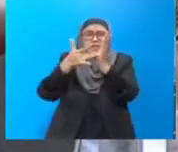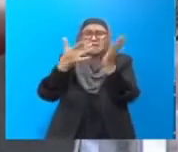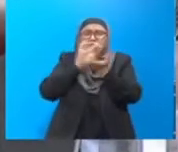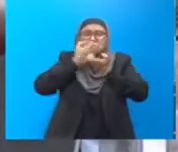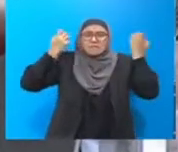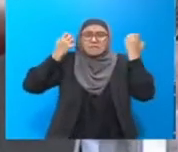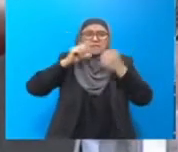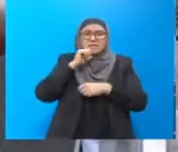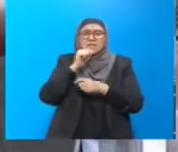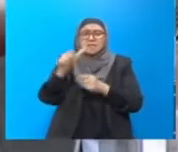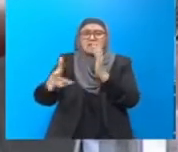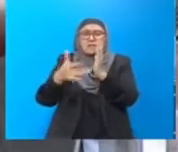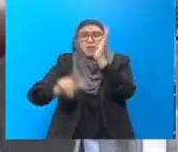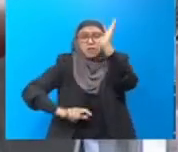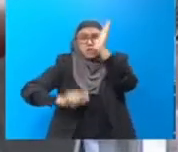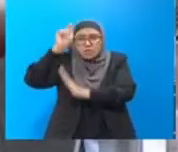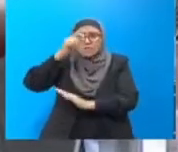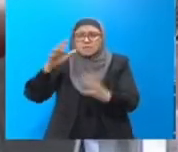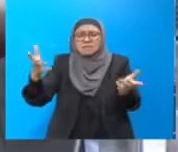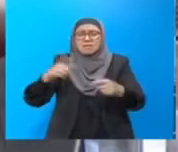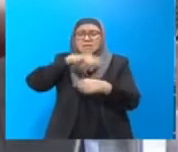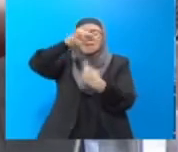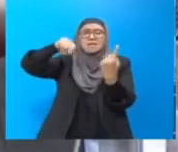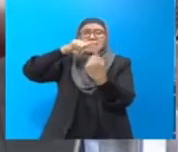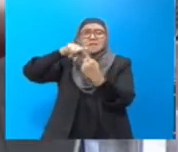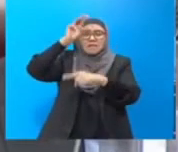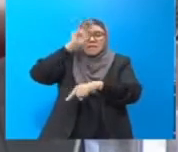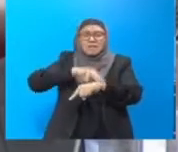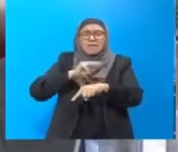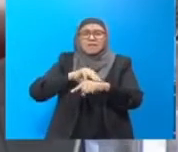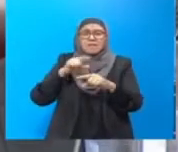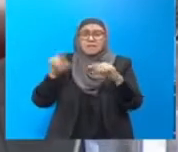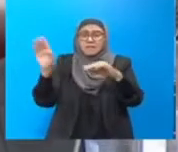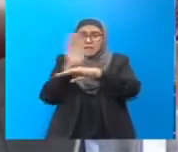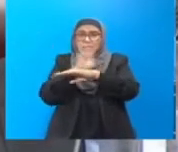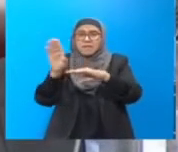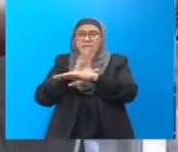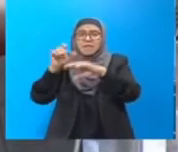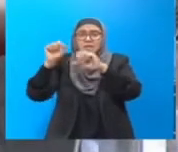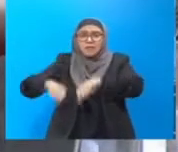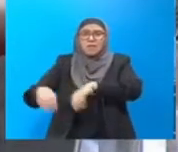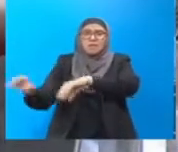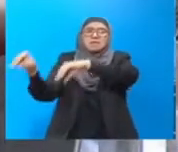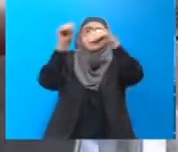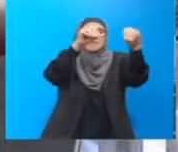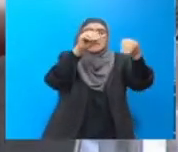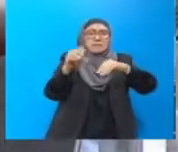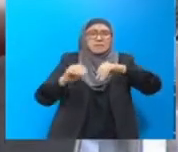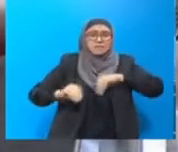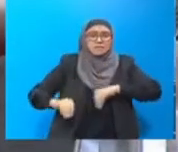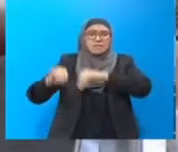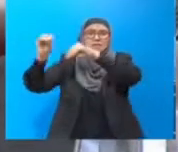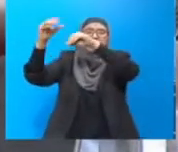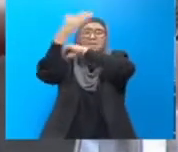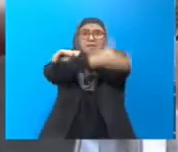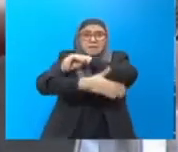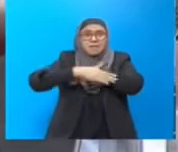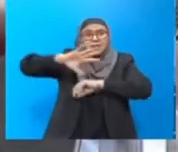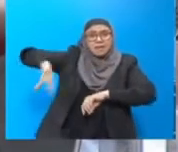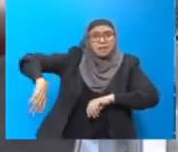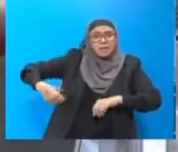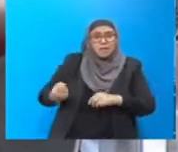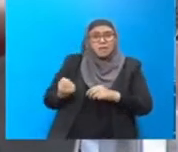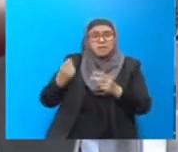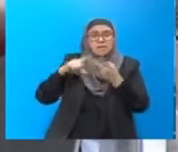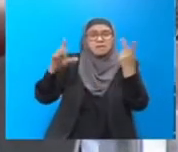hai eh tinggi bila-bila masa bisnis diberi berpindah pada negara-negara Cambodia dan negara-negara